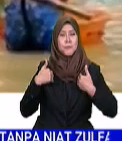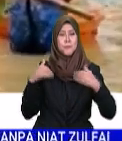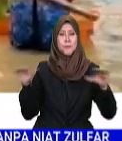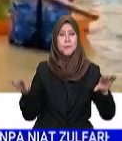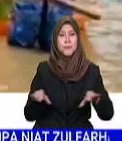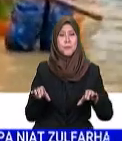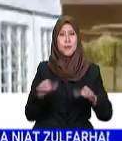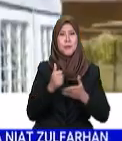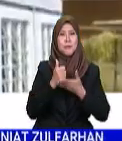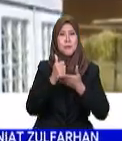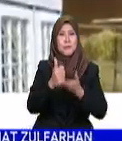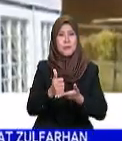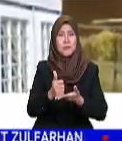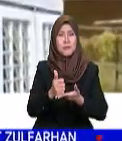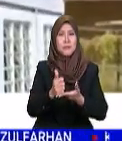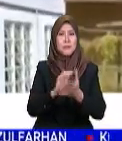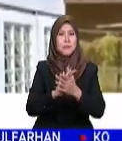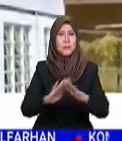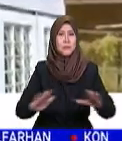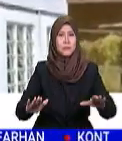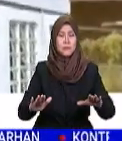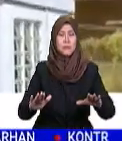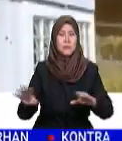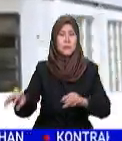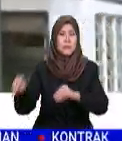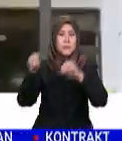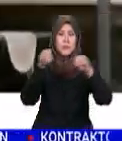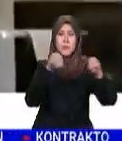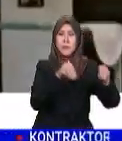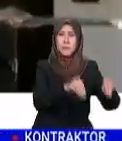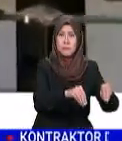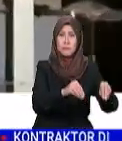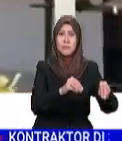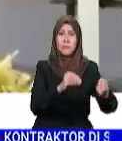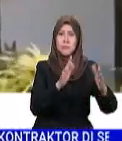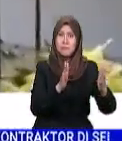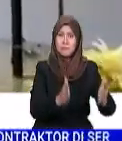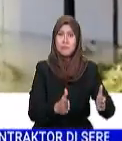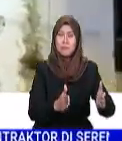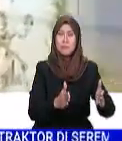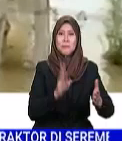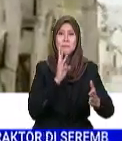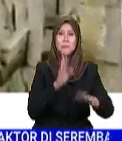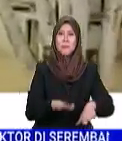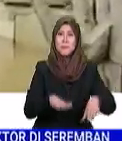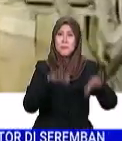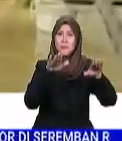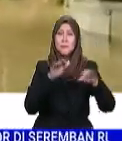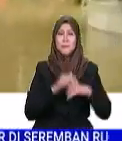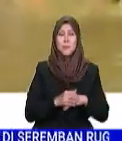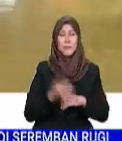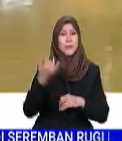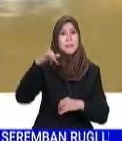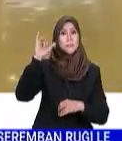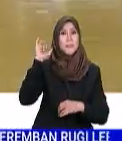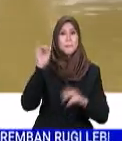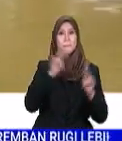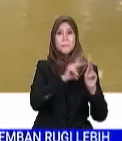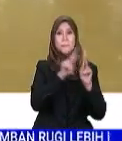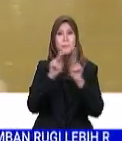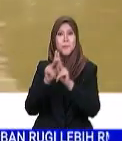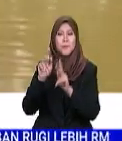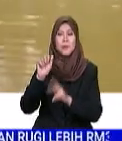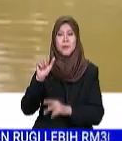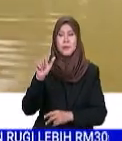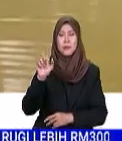melakukan operasi menyelamatkan dan memindahkan mangsa-mangsa banjir kita. Semalam kita berada di lokasi Kampung Alor